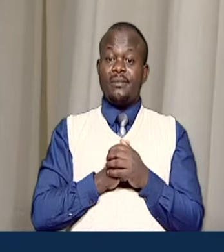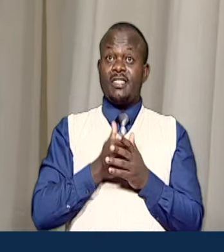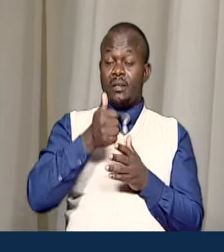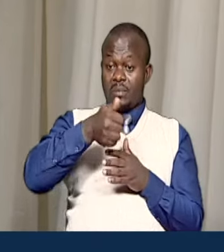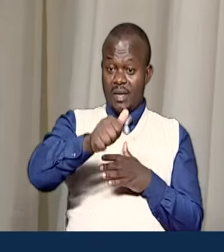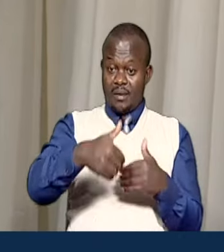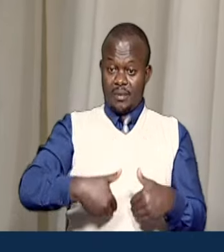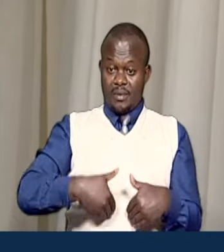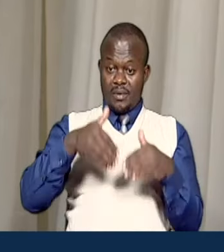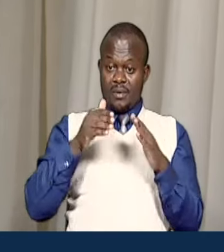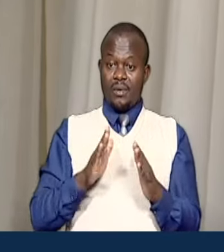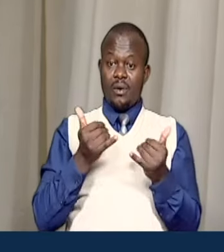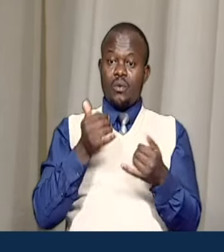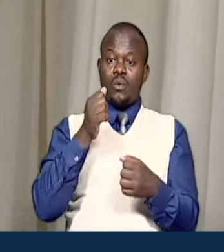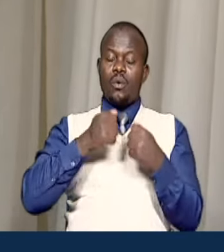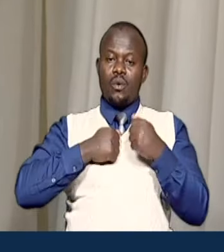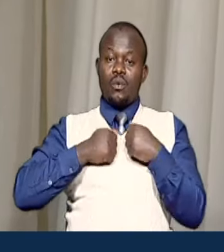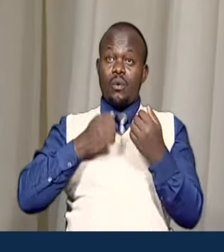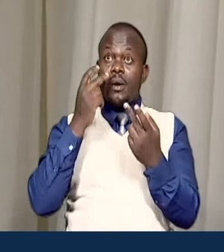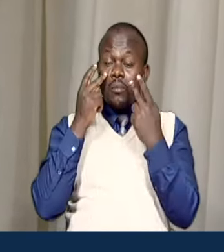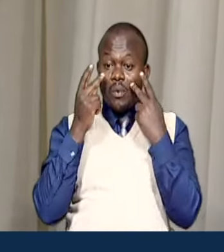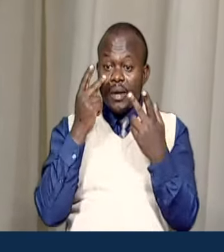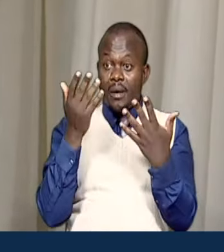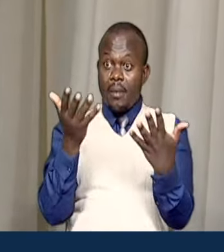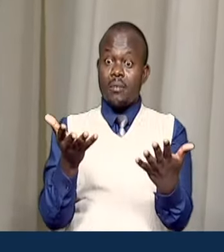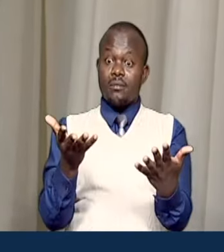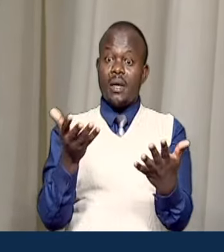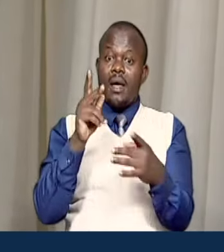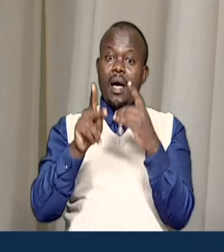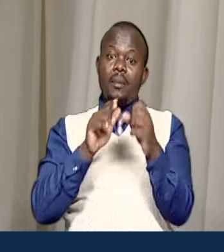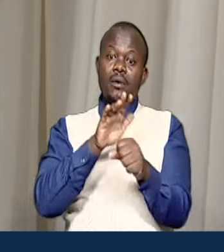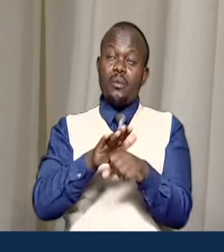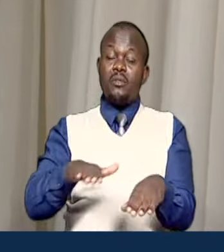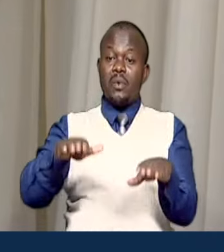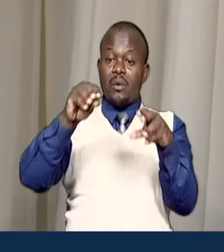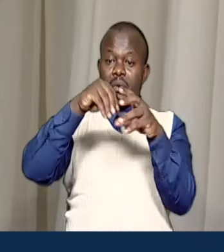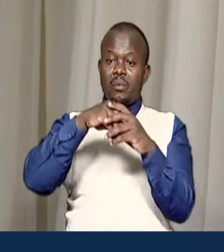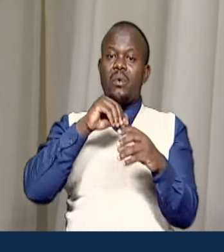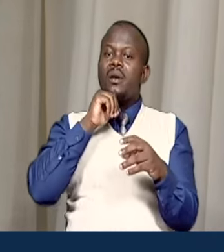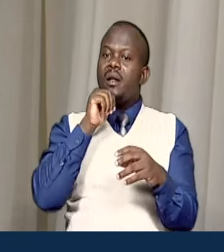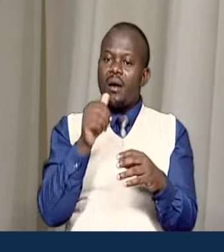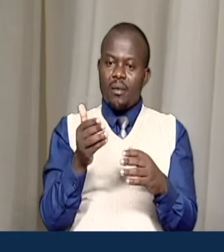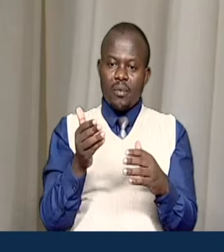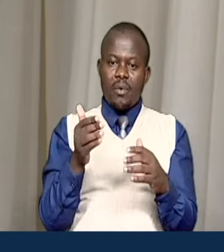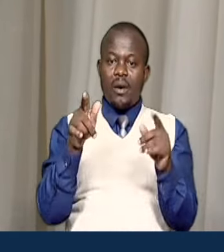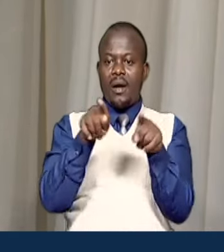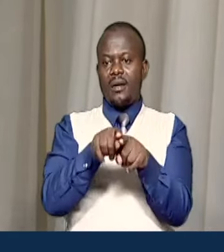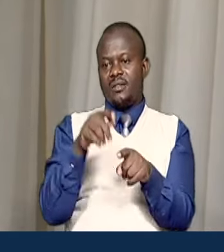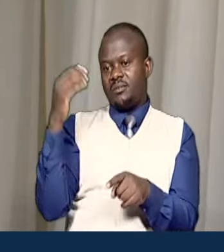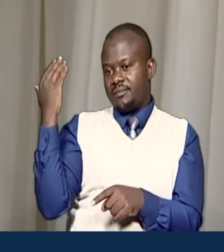Mukiri bato uru Rwanda mureba benshi mwakuriyemo ntabwo ariko